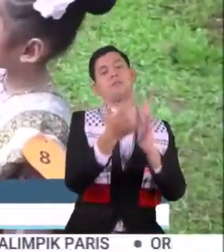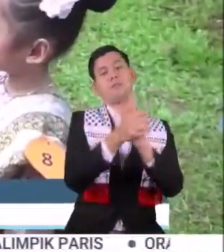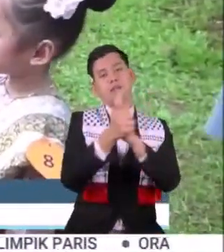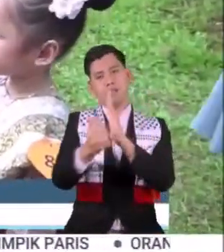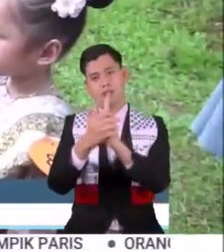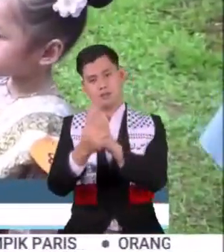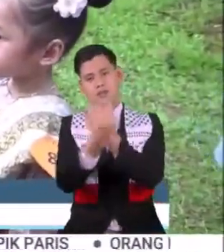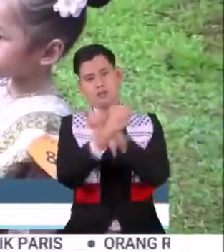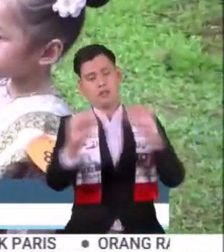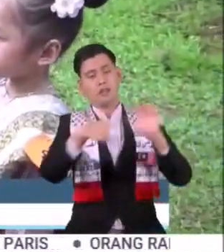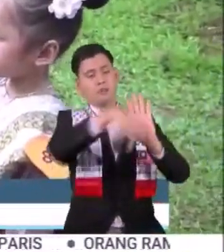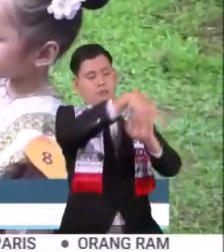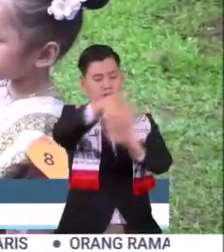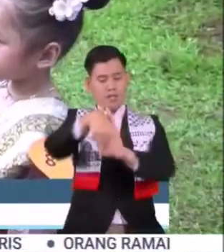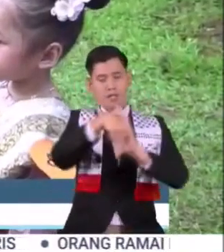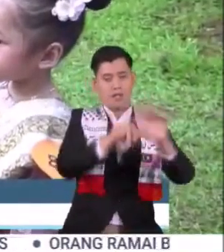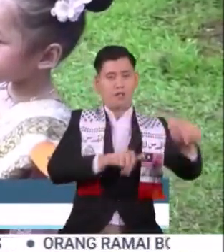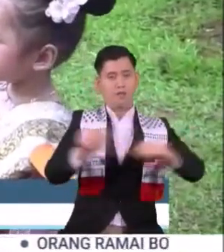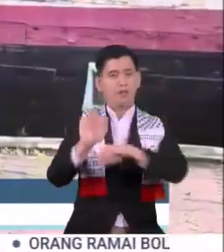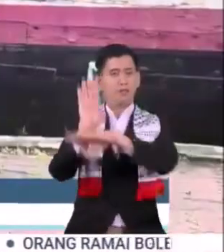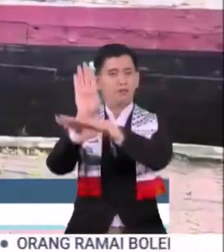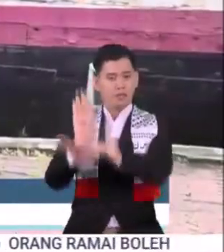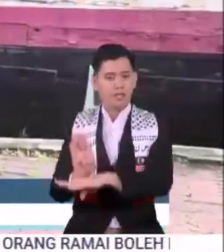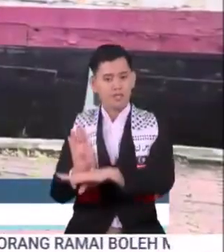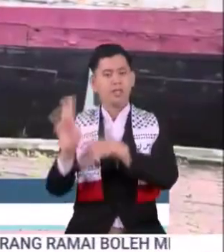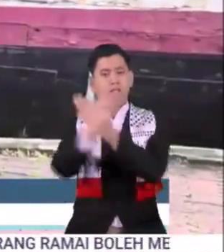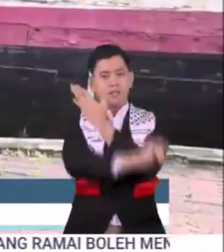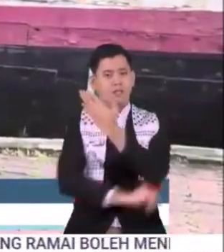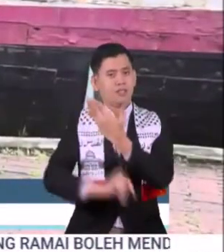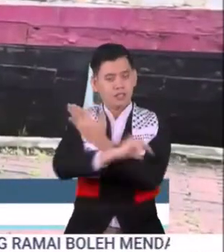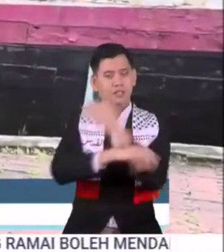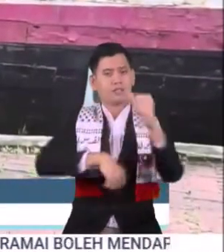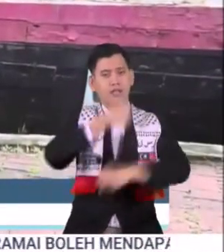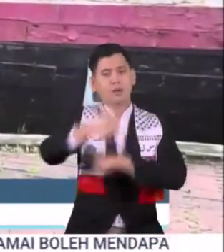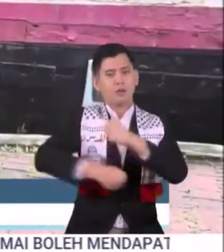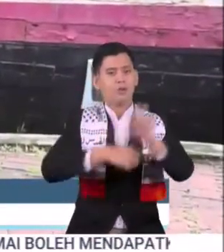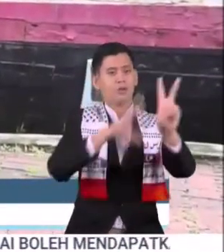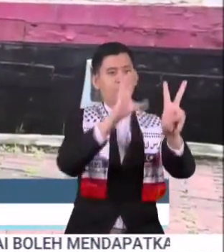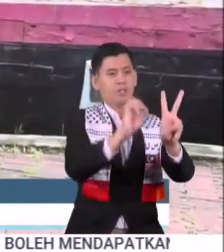dipersembahkan dalam aktiviti seni budaya Negeri sepanjang tahun